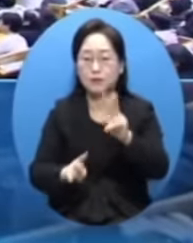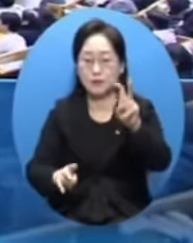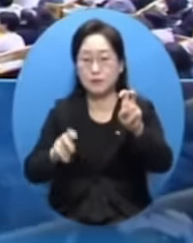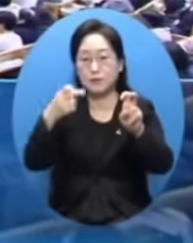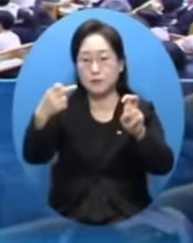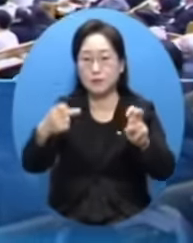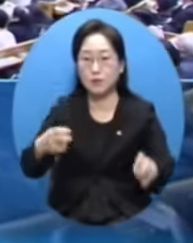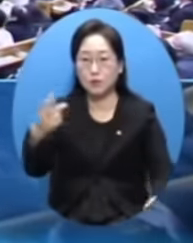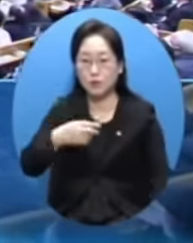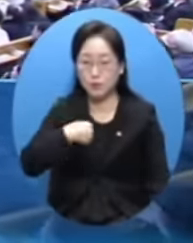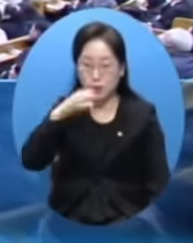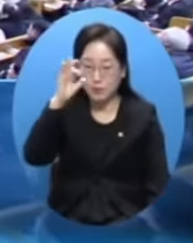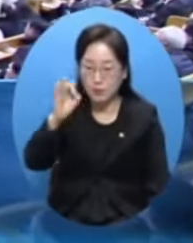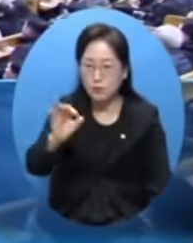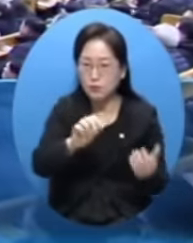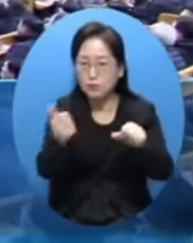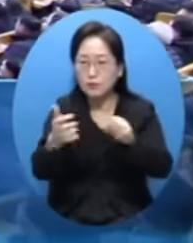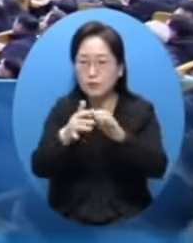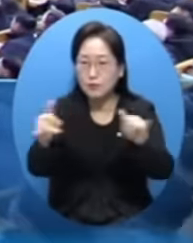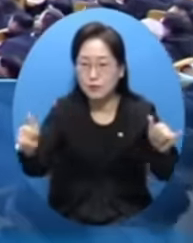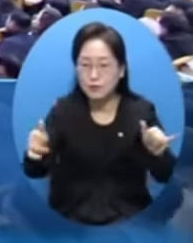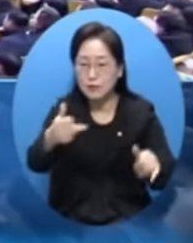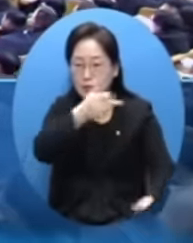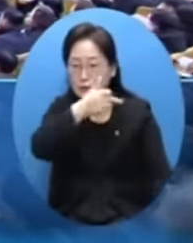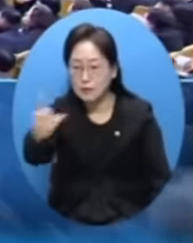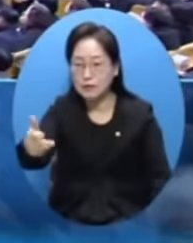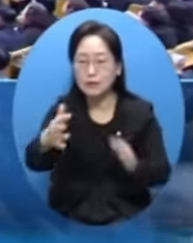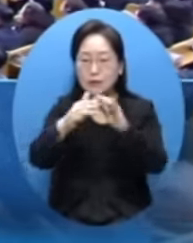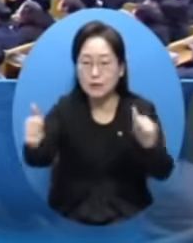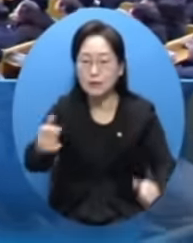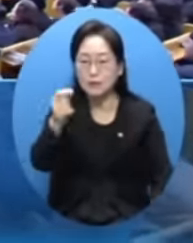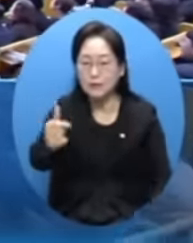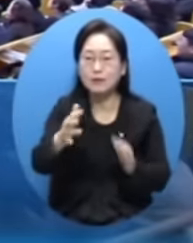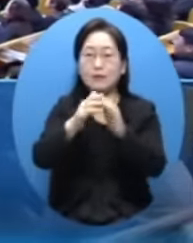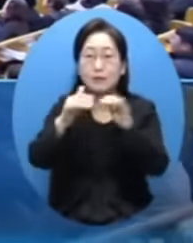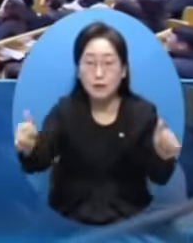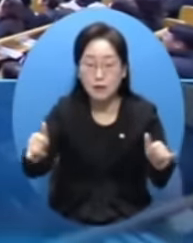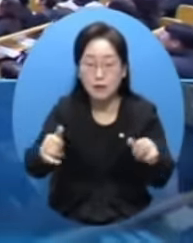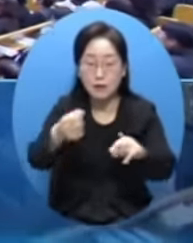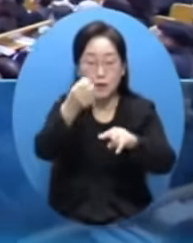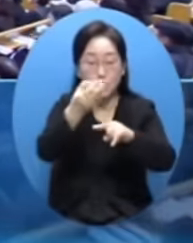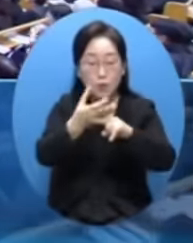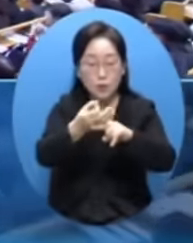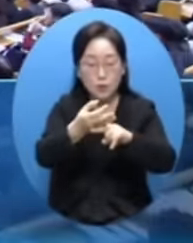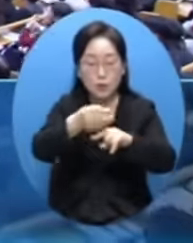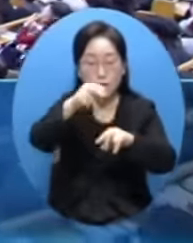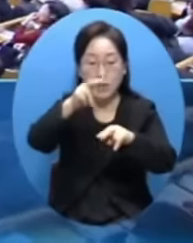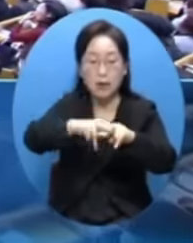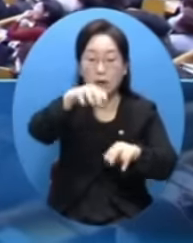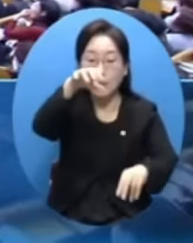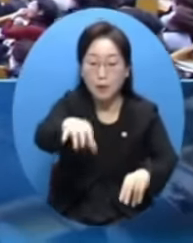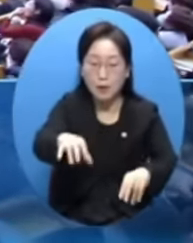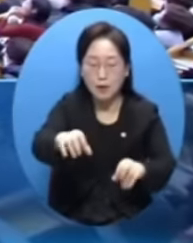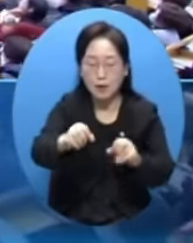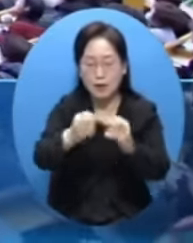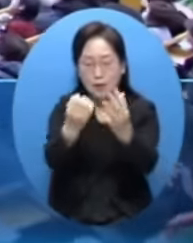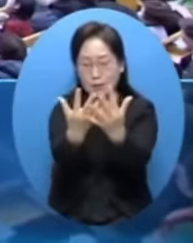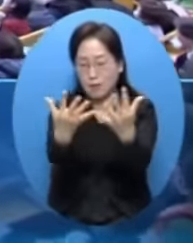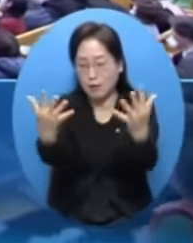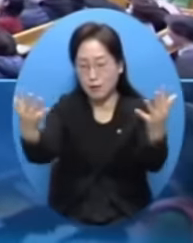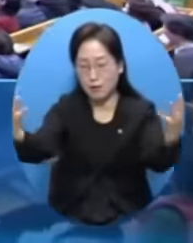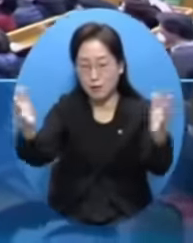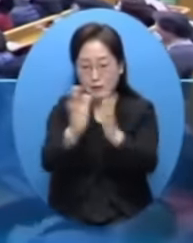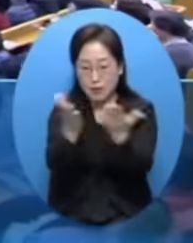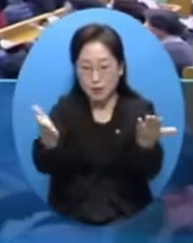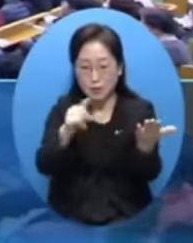또 내가 보니 죽은 자들이 큰 자나 작은 자나 그 보좌 앞에서 있는데 책들이 펴 있고